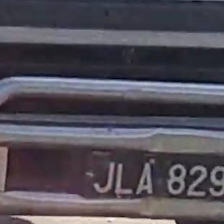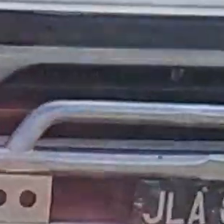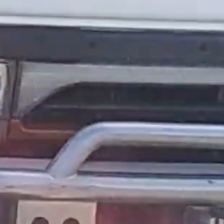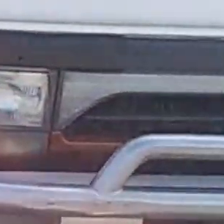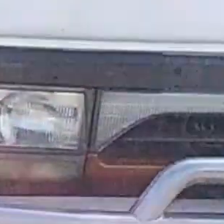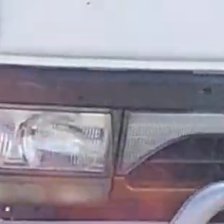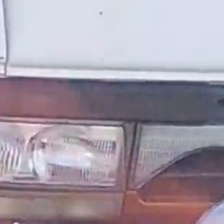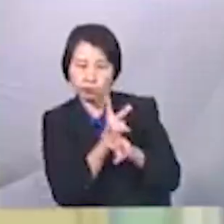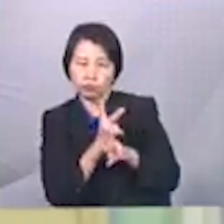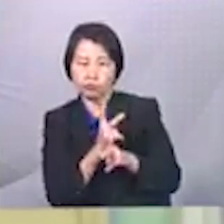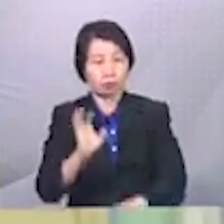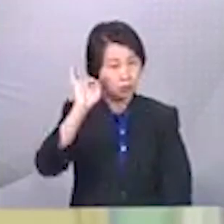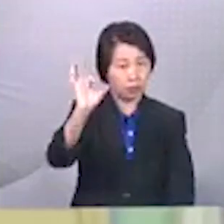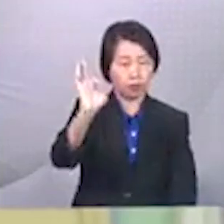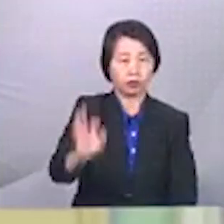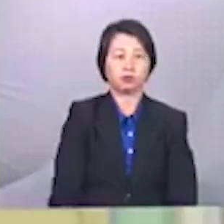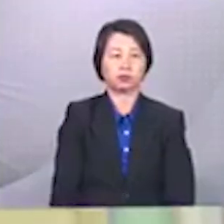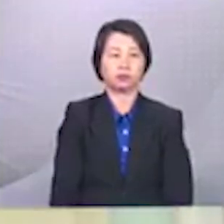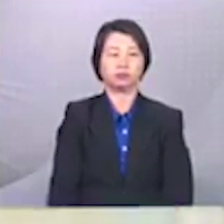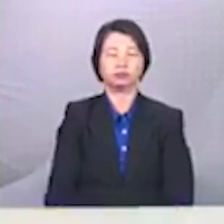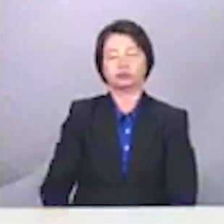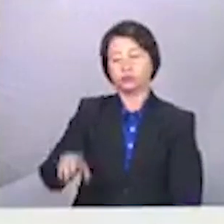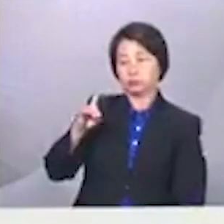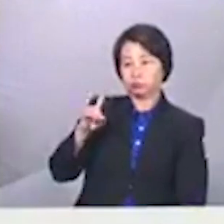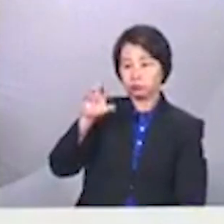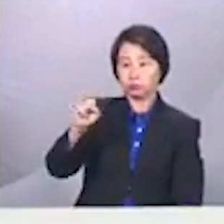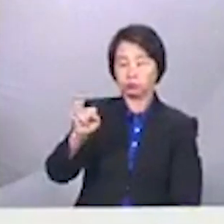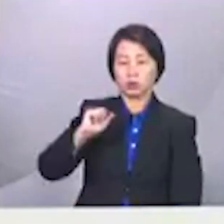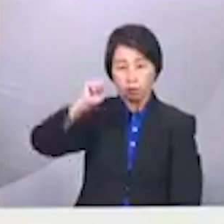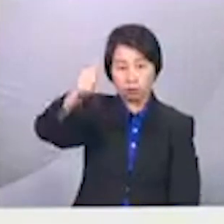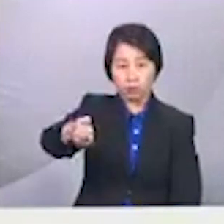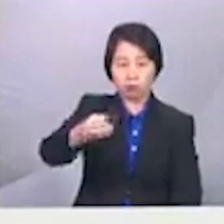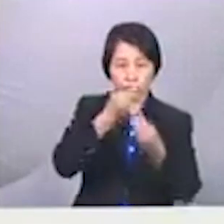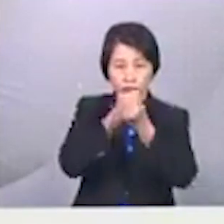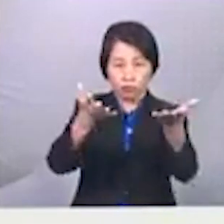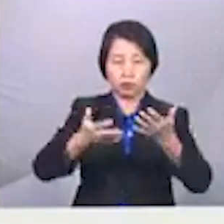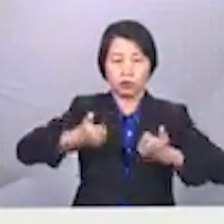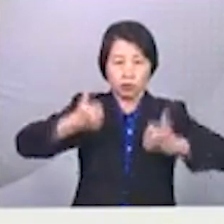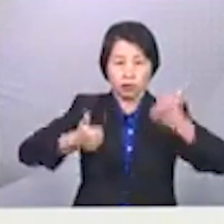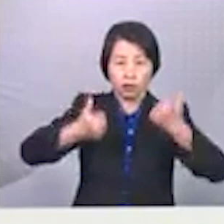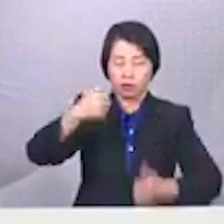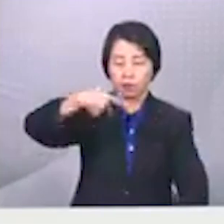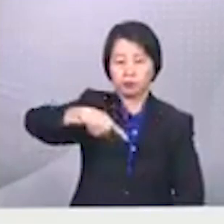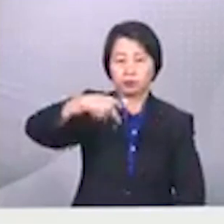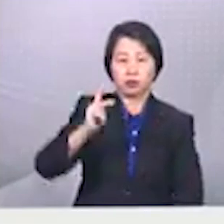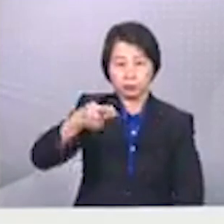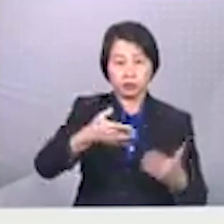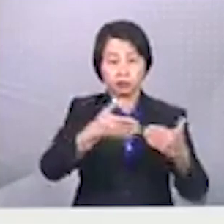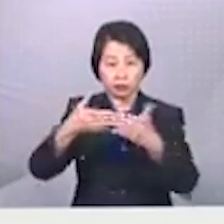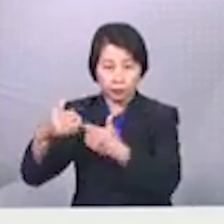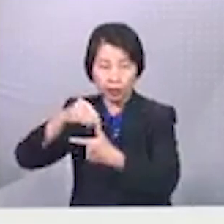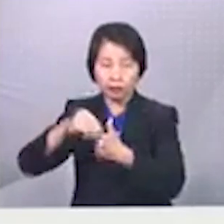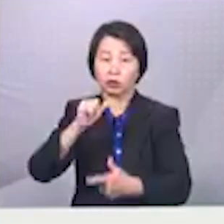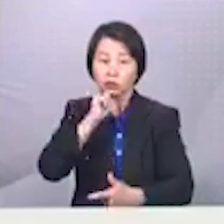dalam tindakan. Datuk Sri, kita difahamkan bahawa esok akan diumumkan sama ada pelanjutan PKP itu ataupun tidak.